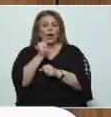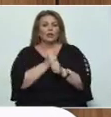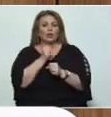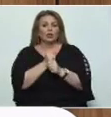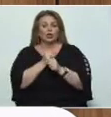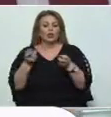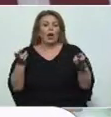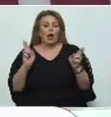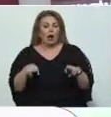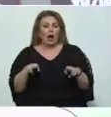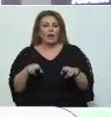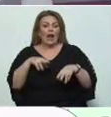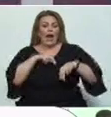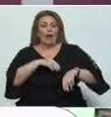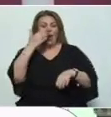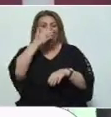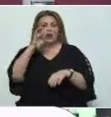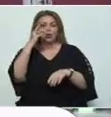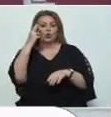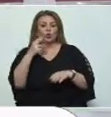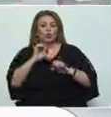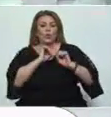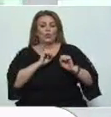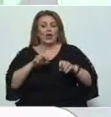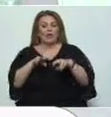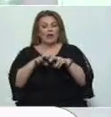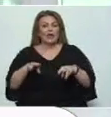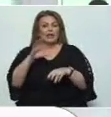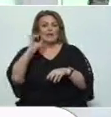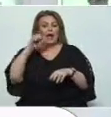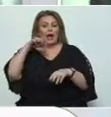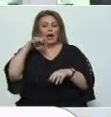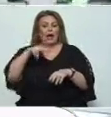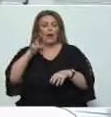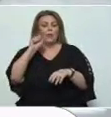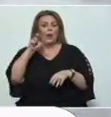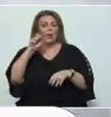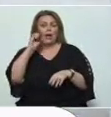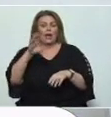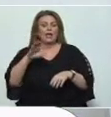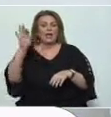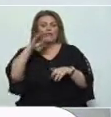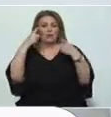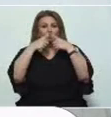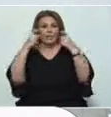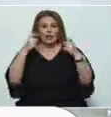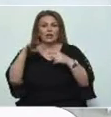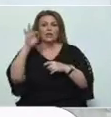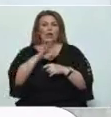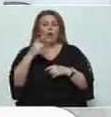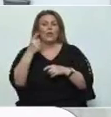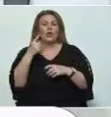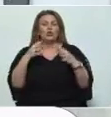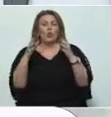olaraq qalır. Əmək və Əhalinin Sosial Müdafiəsi Naziri Sahil Babayev bildirdi ki, 1-ci Qarabağ müharibəsi əlilləri ilə bağlı baza